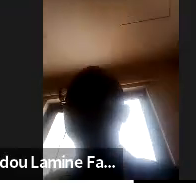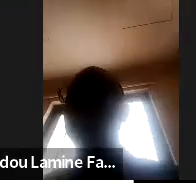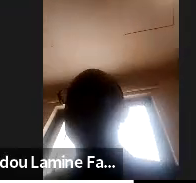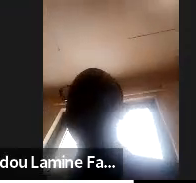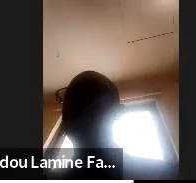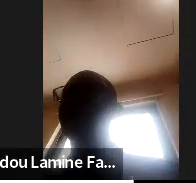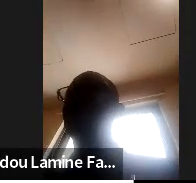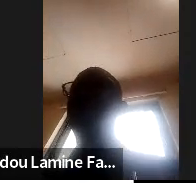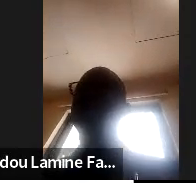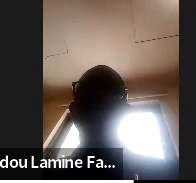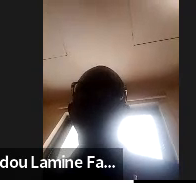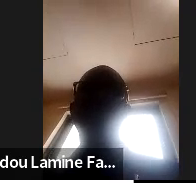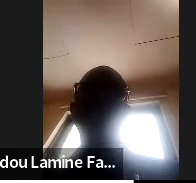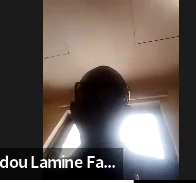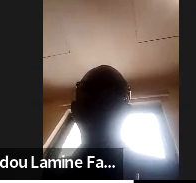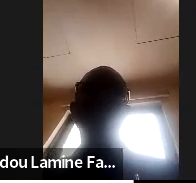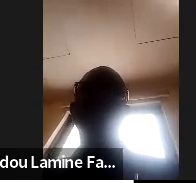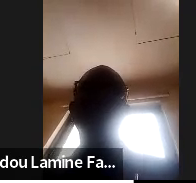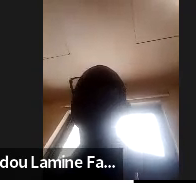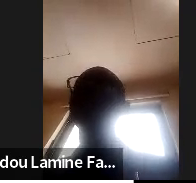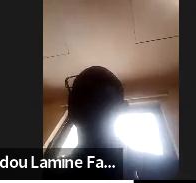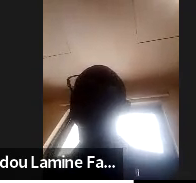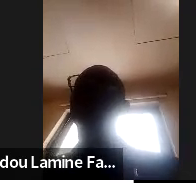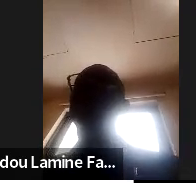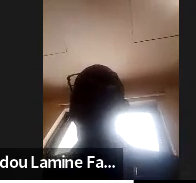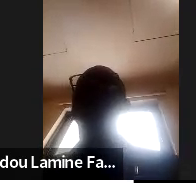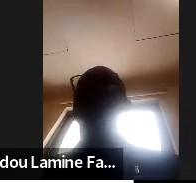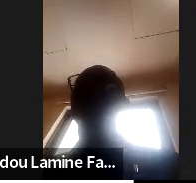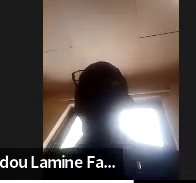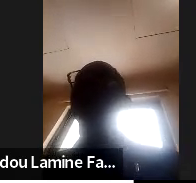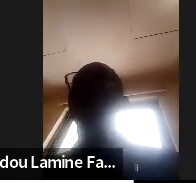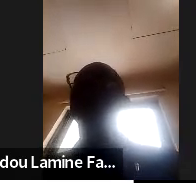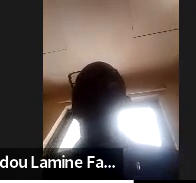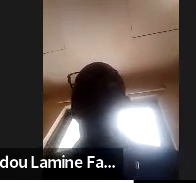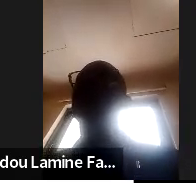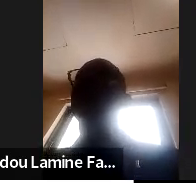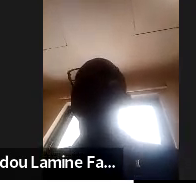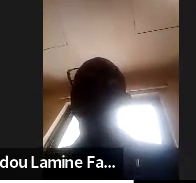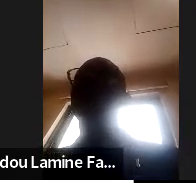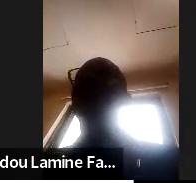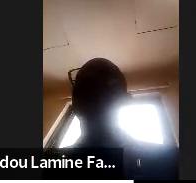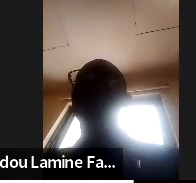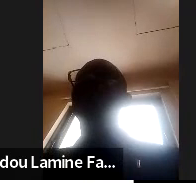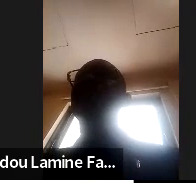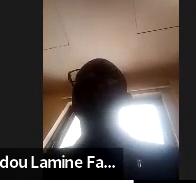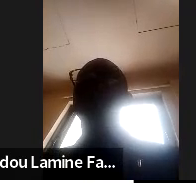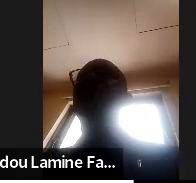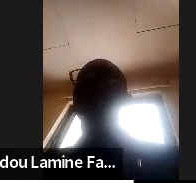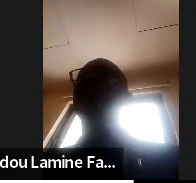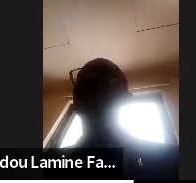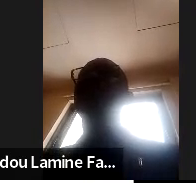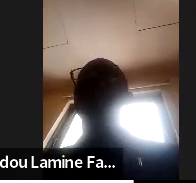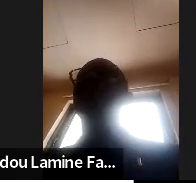vous remercier de m'avoir invité à ce webinaire international sur la protection sociale. Je vais mettre l'accent